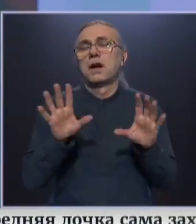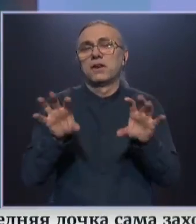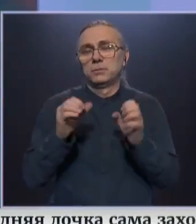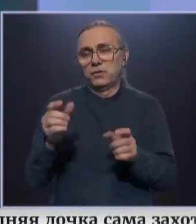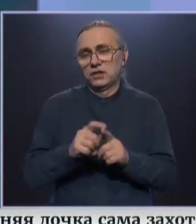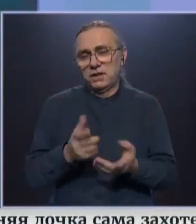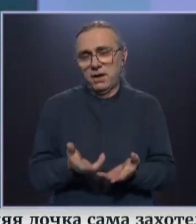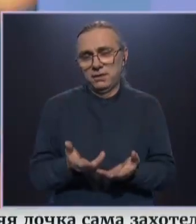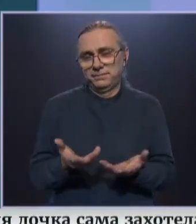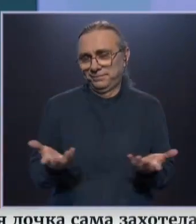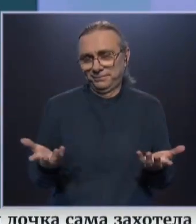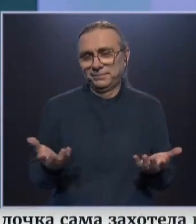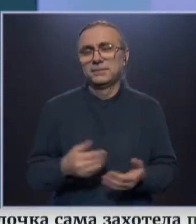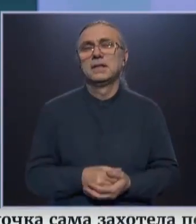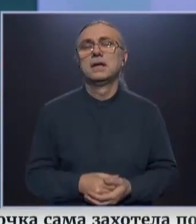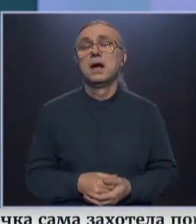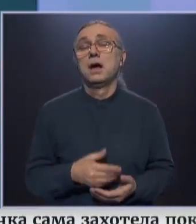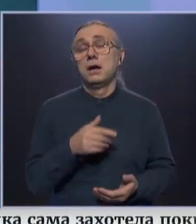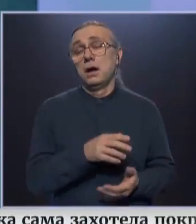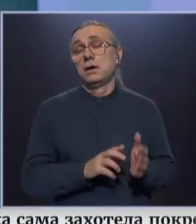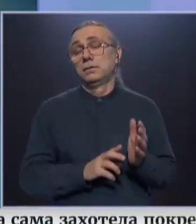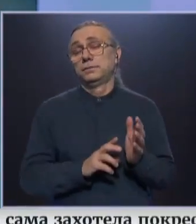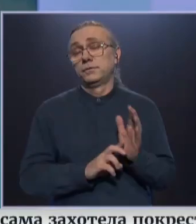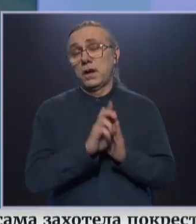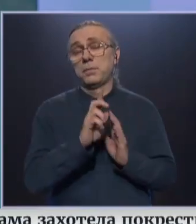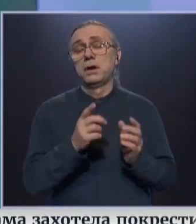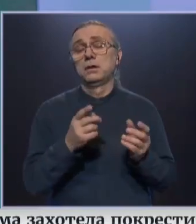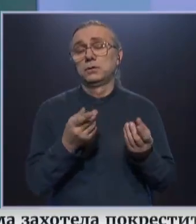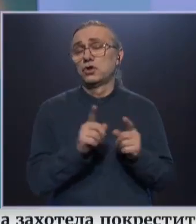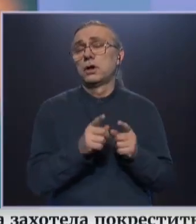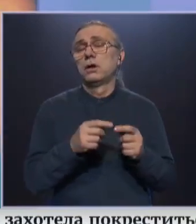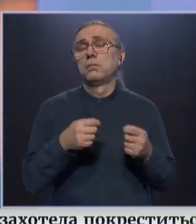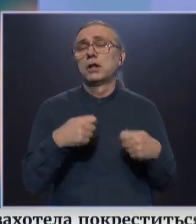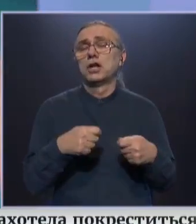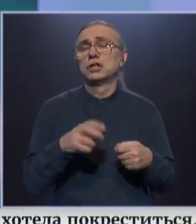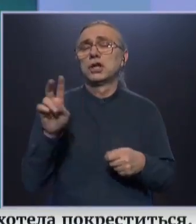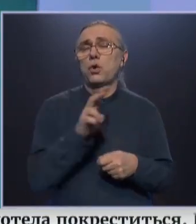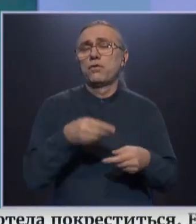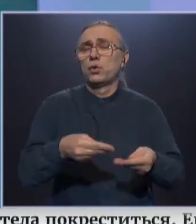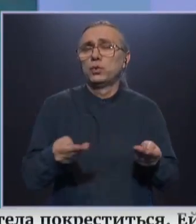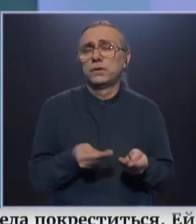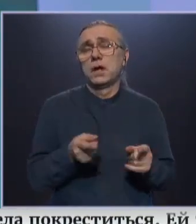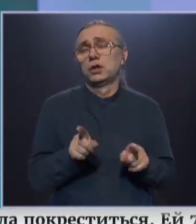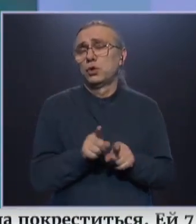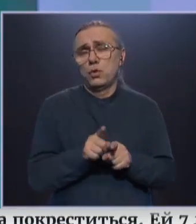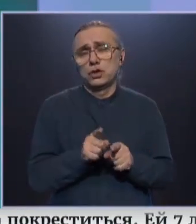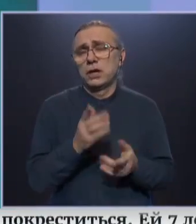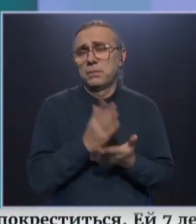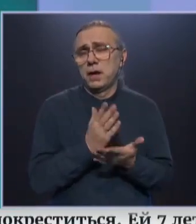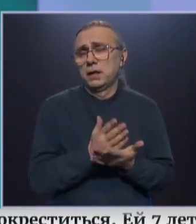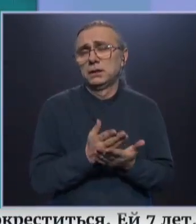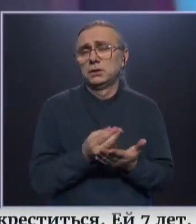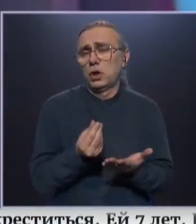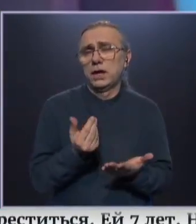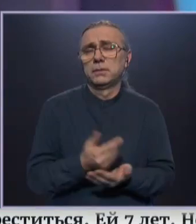продажа всякой вот этой утвари, она имеет какую-то стоимость. И вы можете это купить где-нибудь на заводе в Софрино,